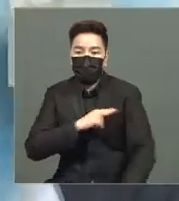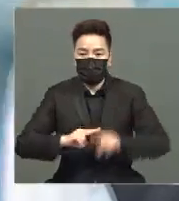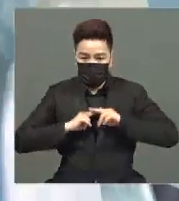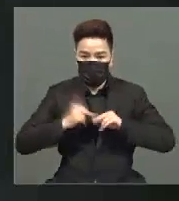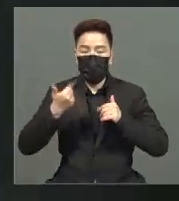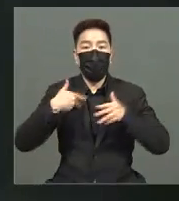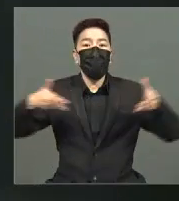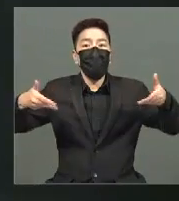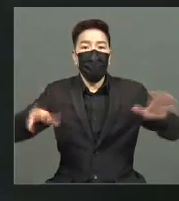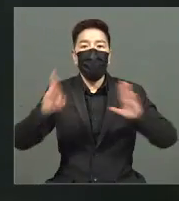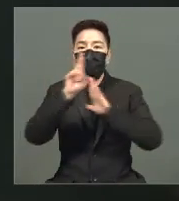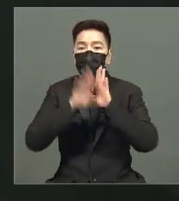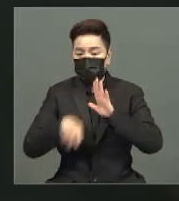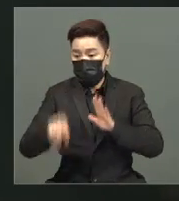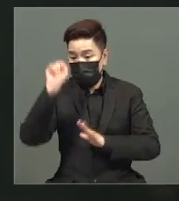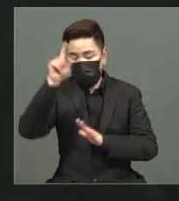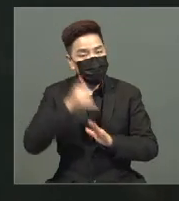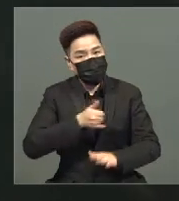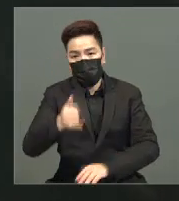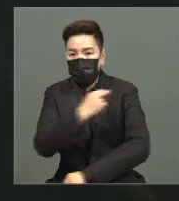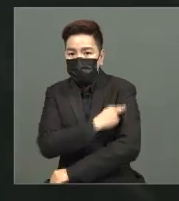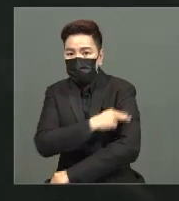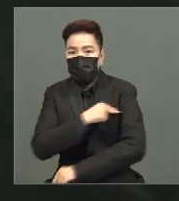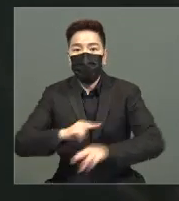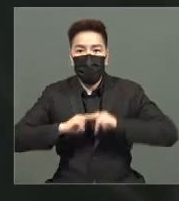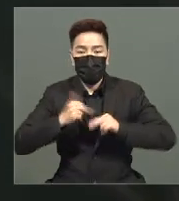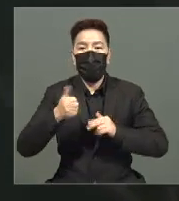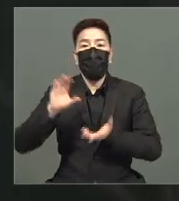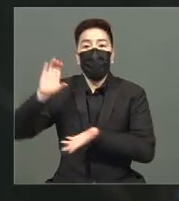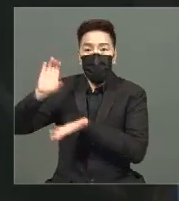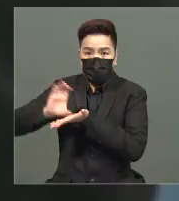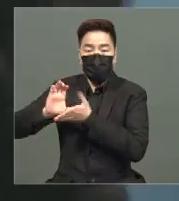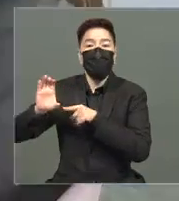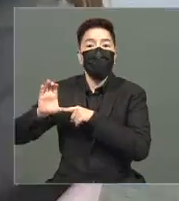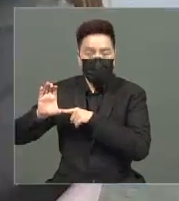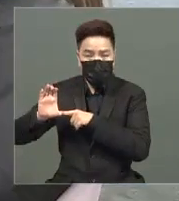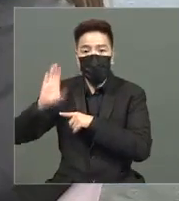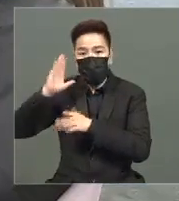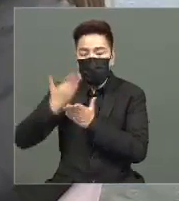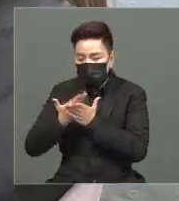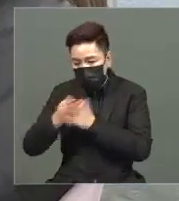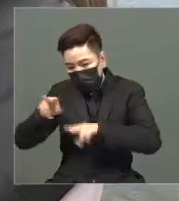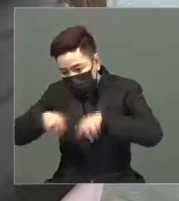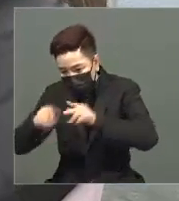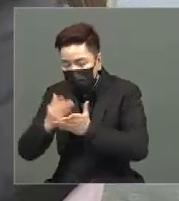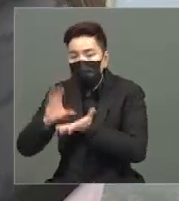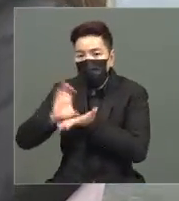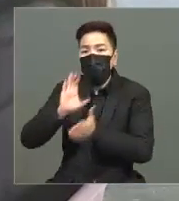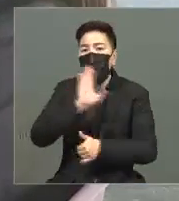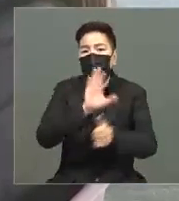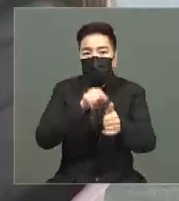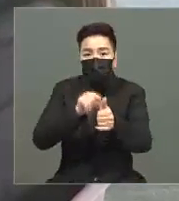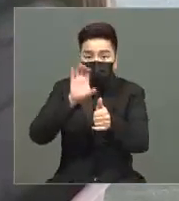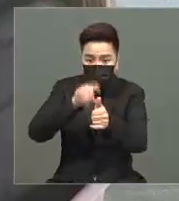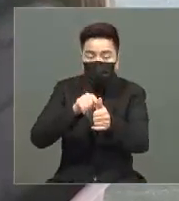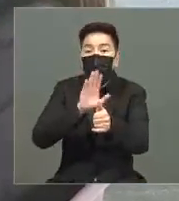ที่อยู่นอกระบบได้ด้วยอาการฉุกเฉินวิกฤตนะคะทางกองทุนสุขภาพของผู้ป่วยรายนั้นเนี่ยก็จะตามไปดูแลให้นั่นเอง